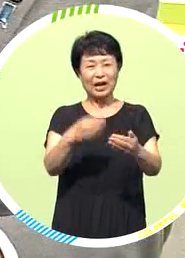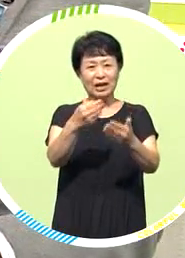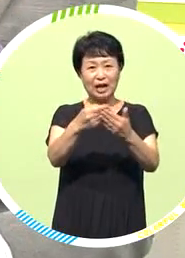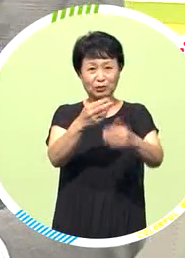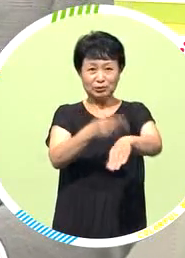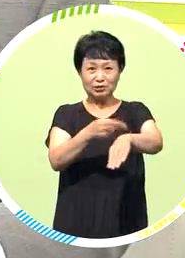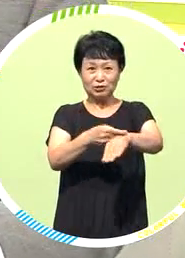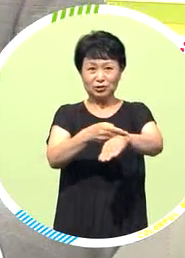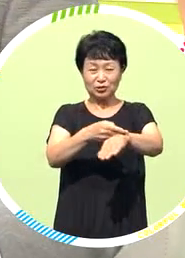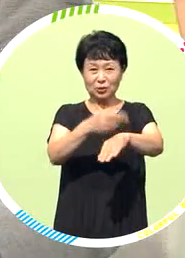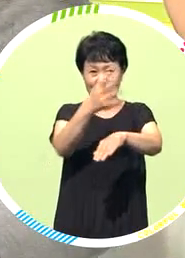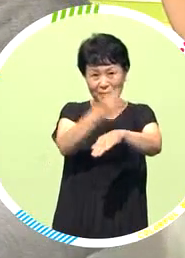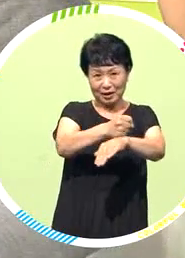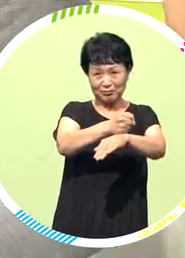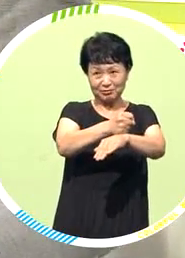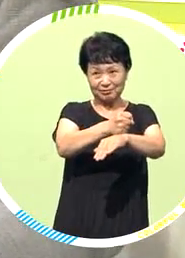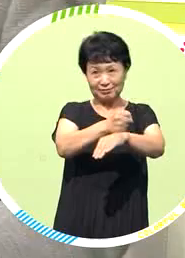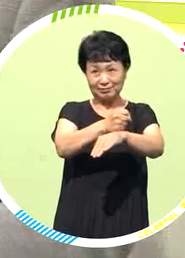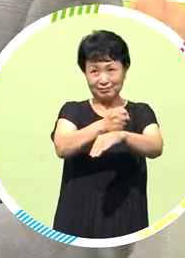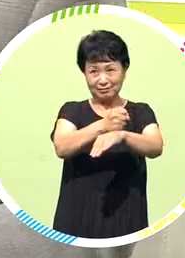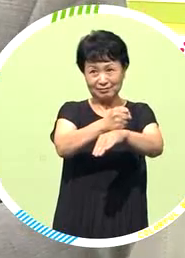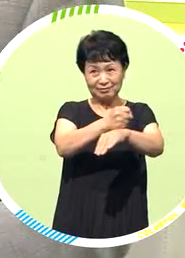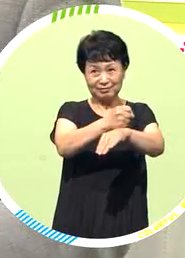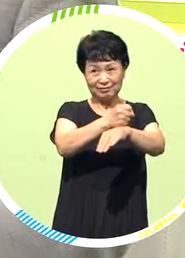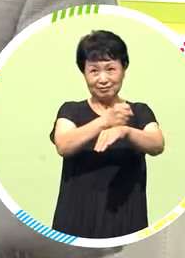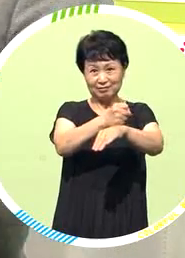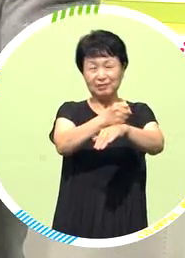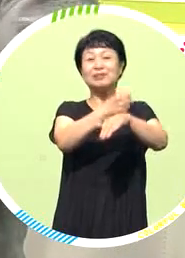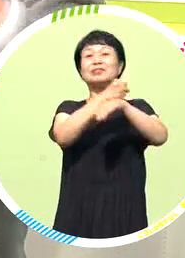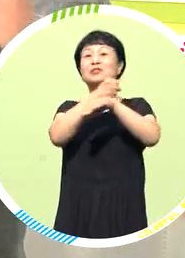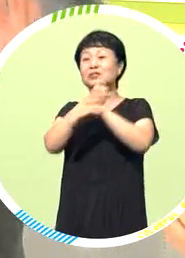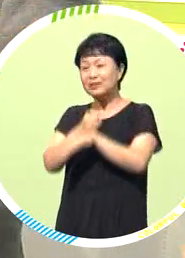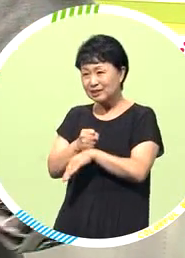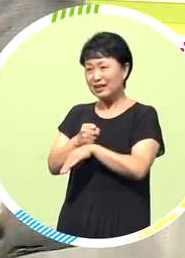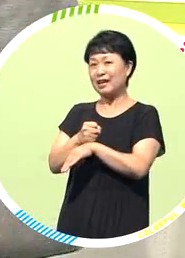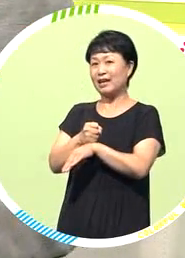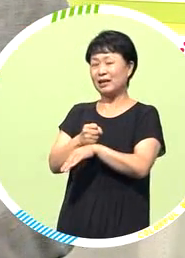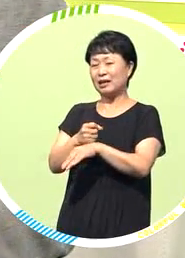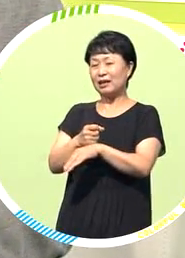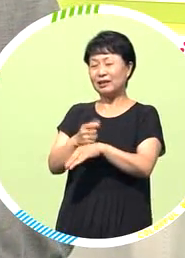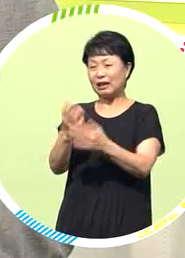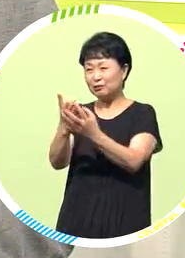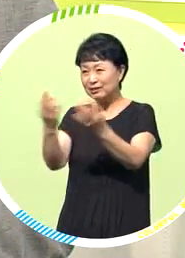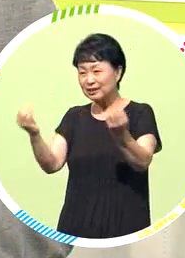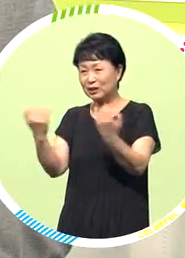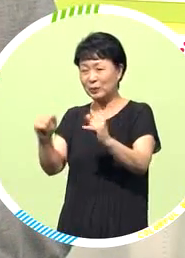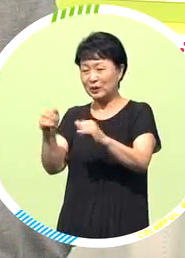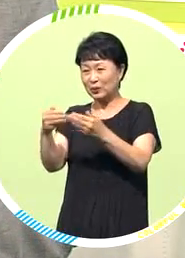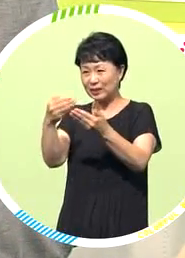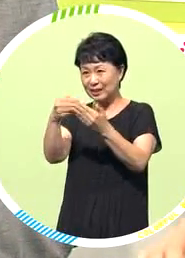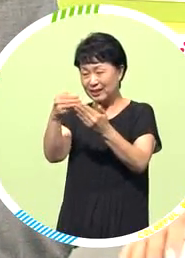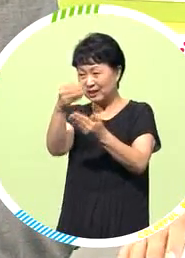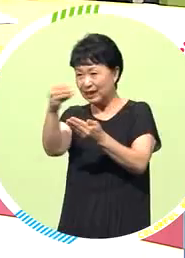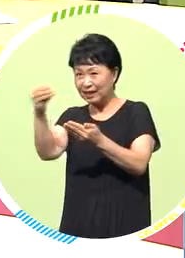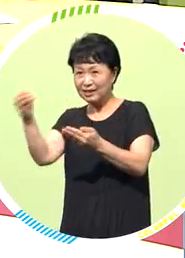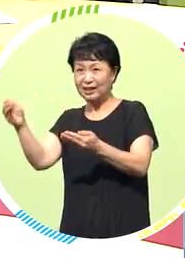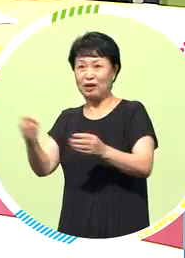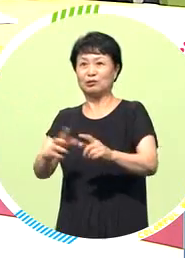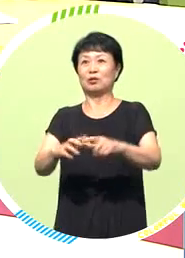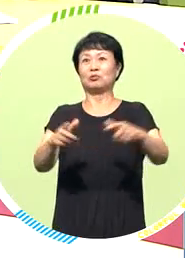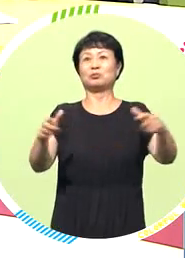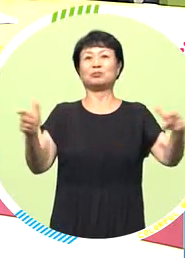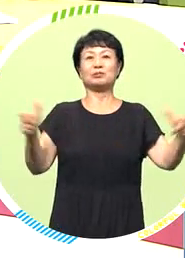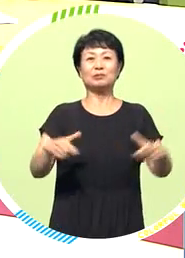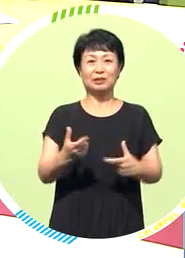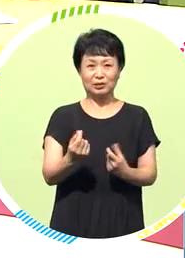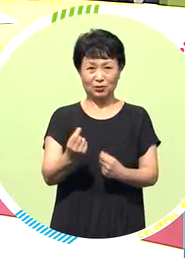く人でしょ。 書く人、書いてあげる人、 1人できれば、 そしたらすごい数なのね。 すごい数になります。そうそう、みんなでなんかグッズ持って応援するとテンション上